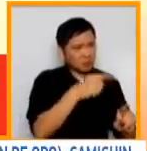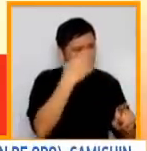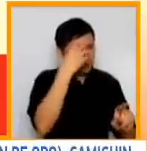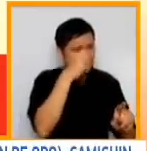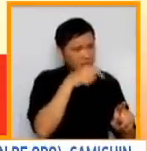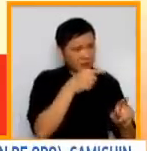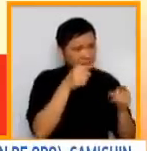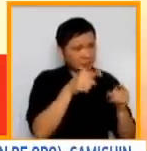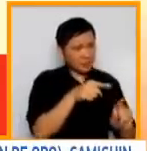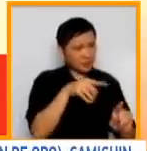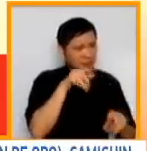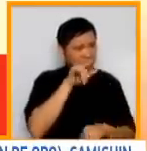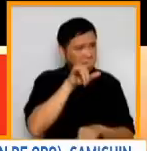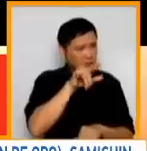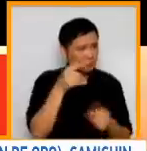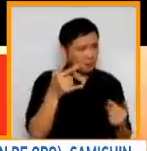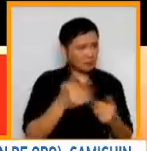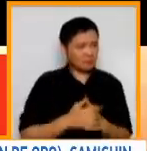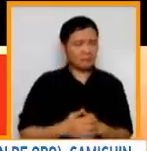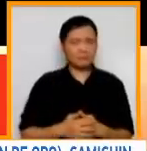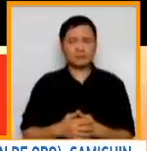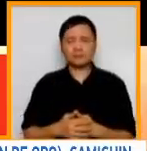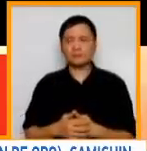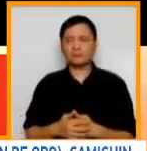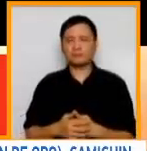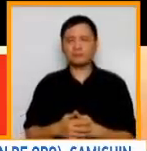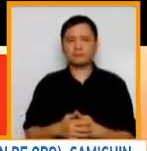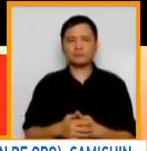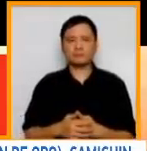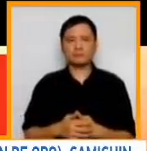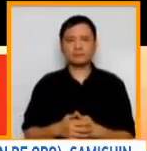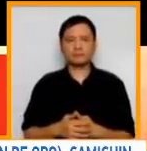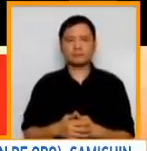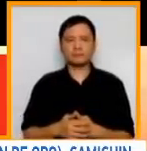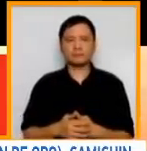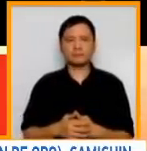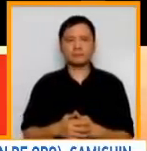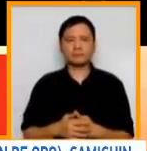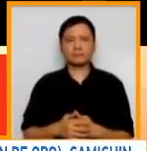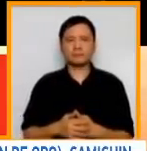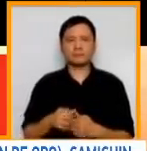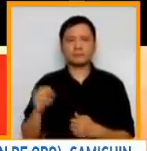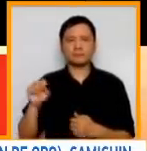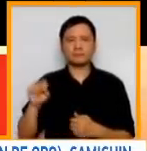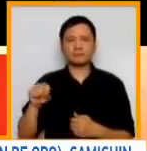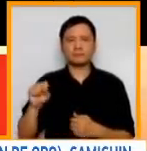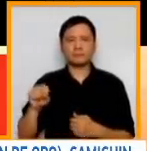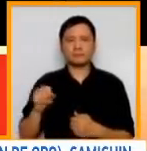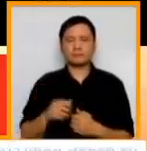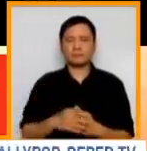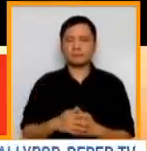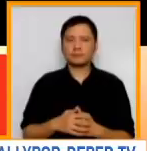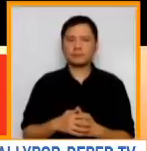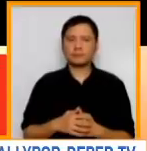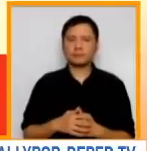Opo. Yung kasi yung una, ma'am, yung palanding na sana yung sinasakyan namin si 130,